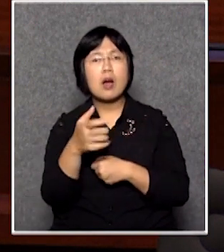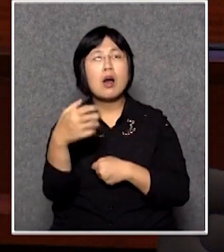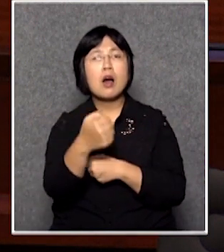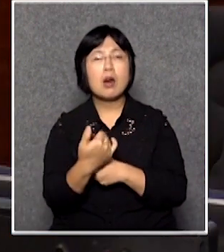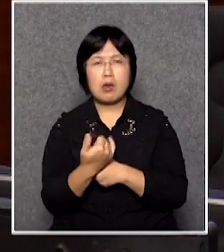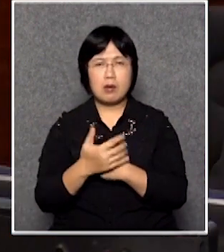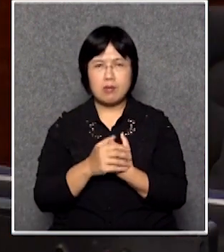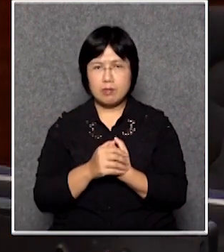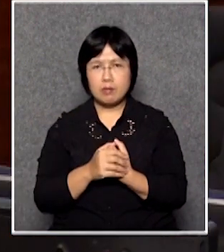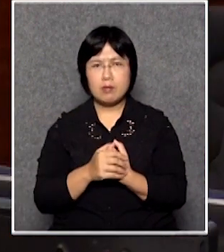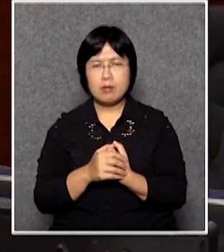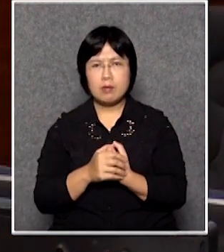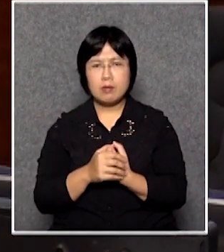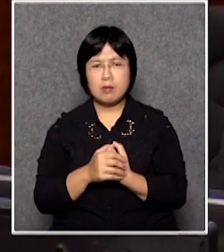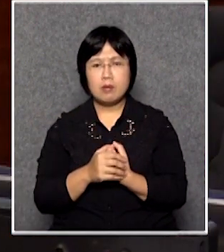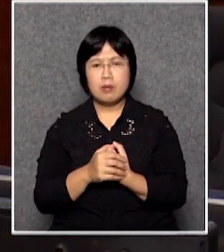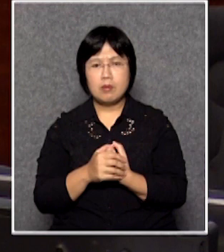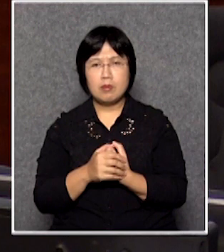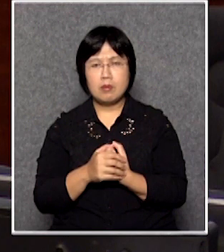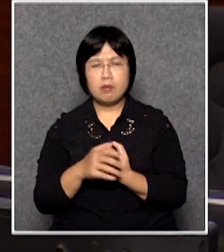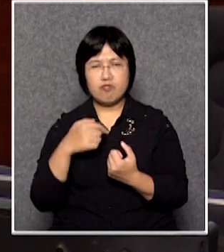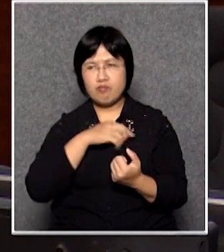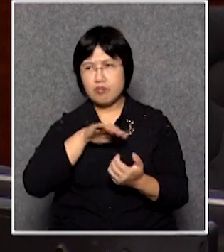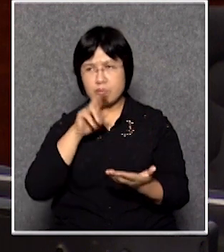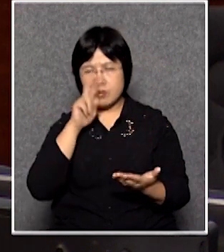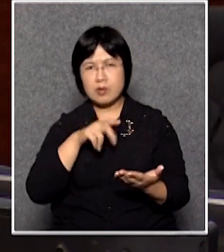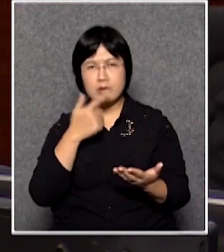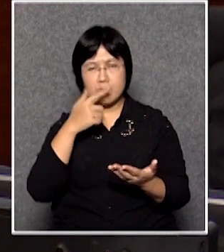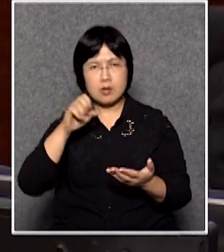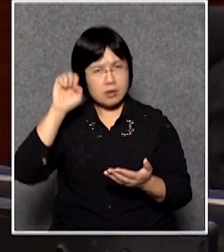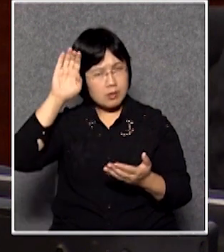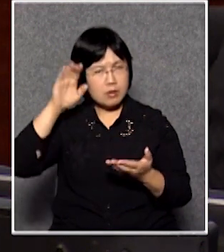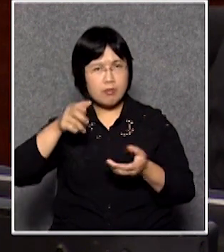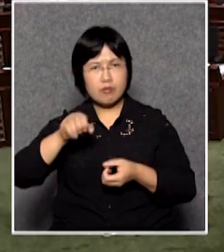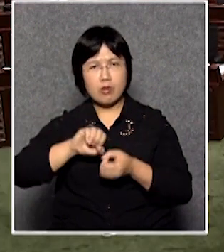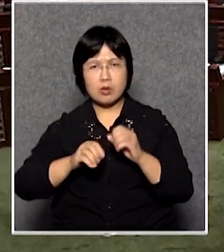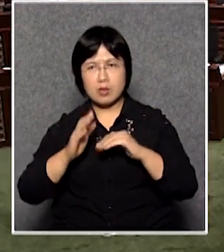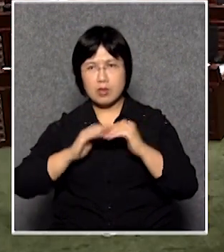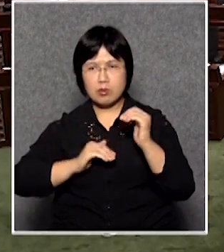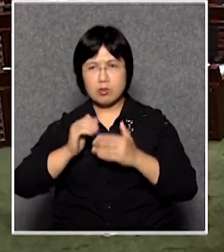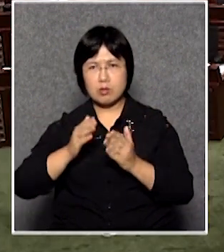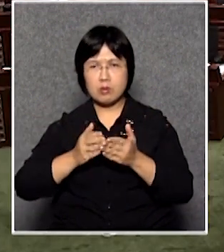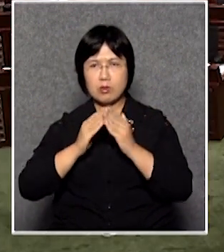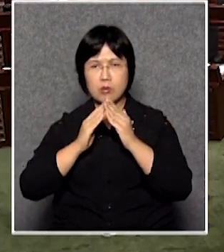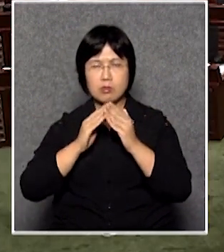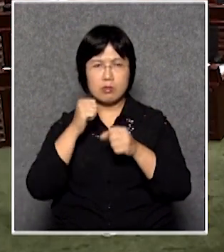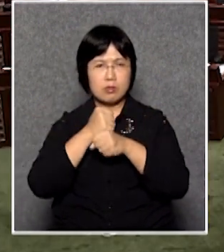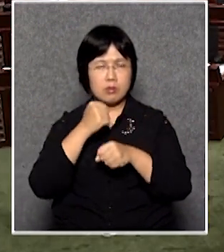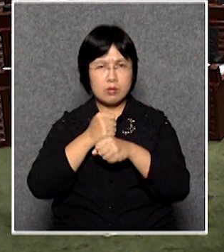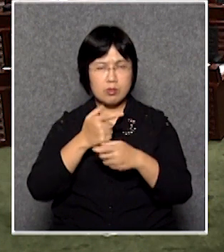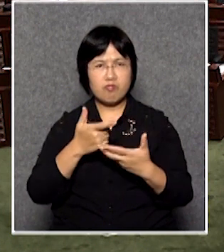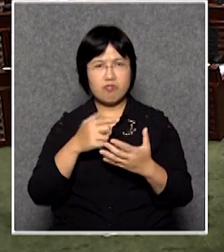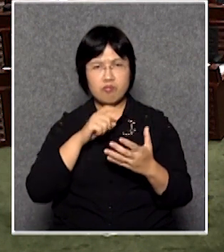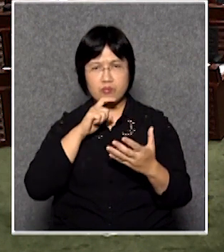不是？所以我們看回這個所謂創新及科技的工作範疇，第一，既無法改變